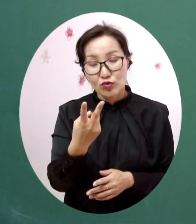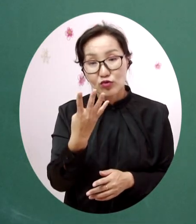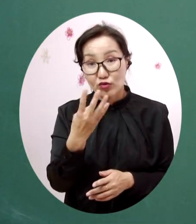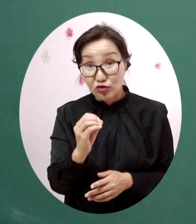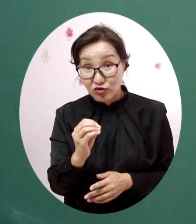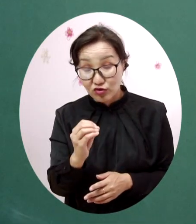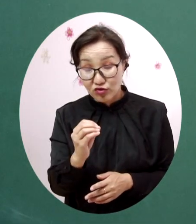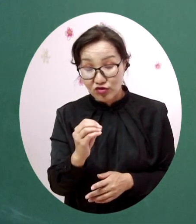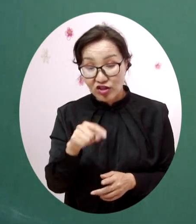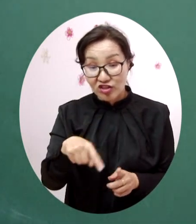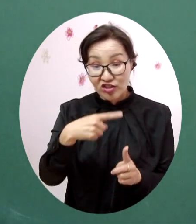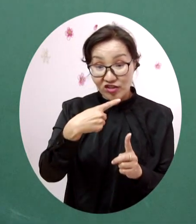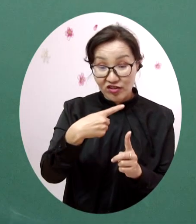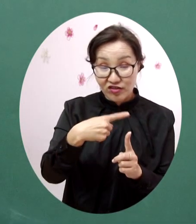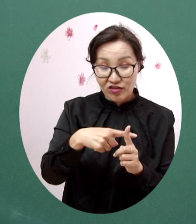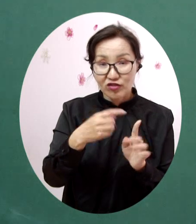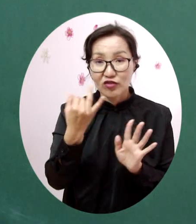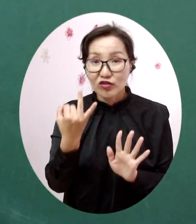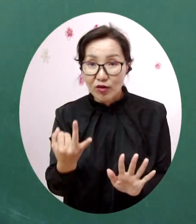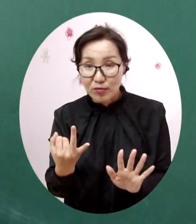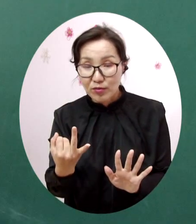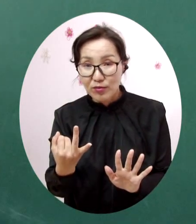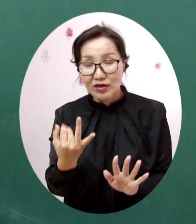3240 ба